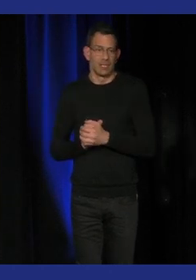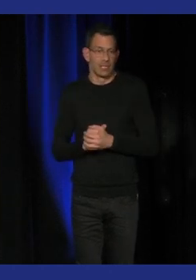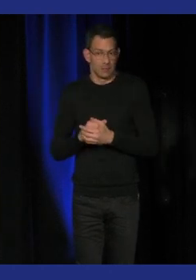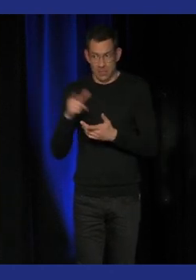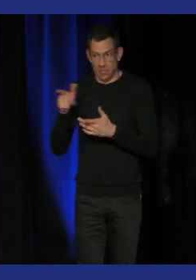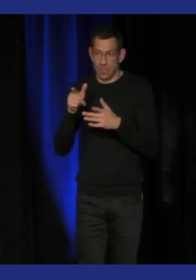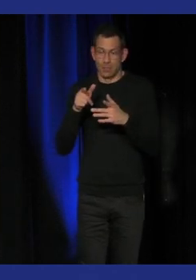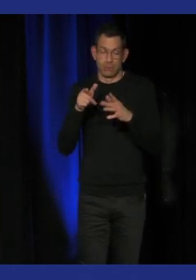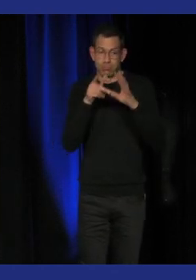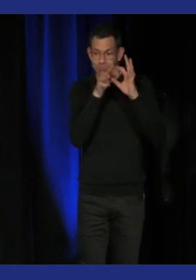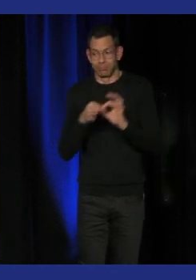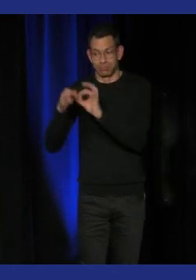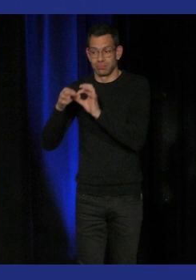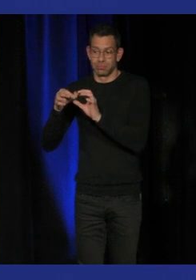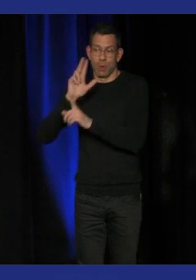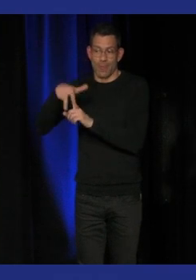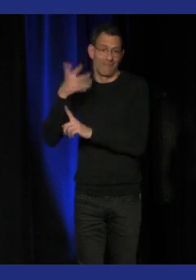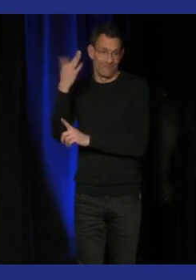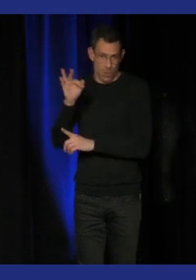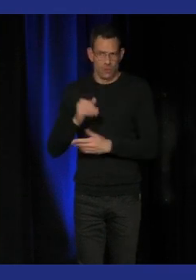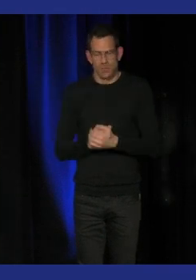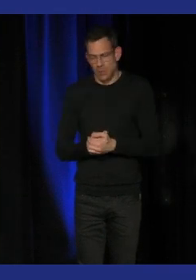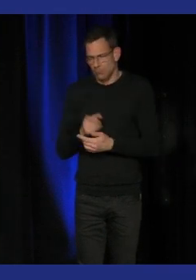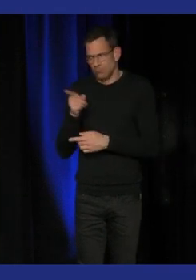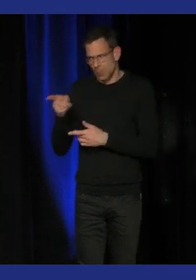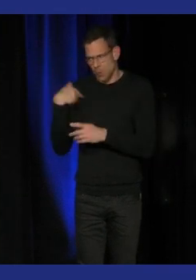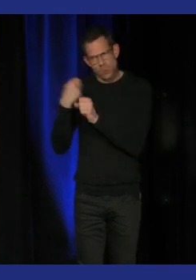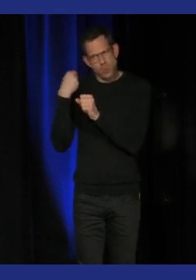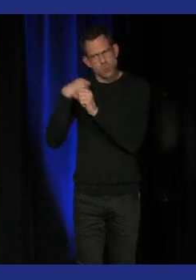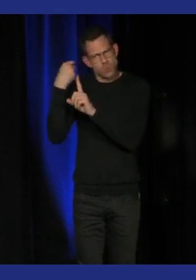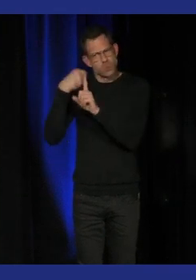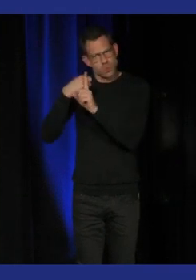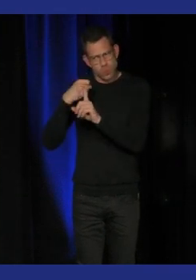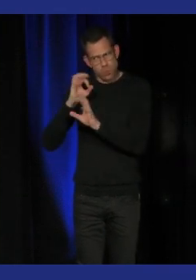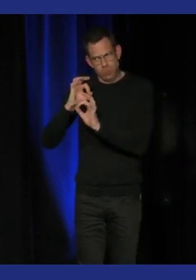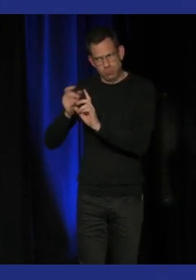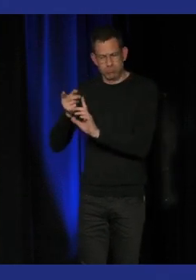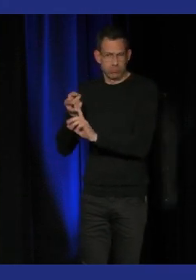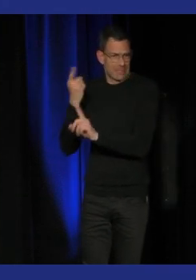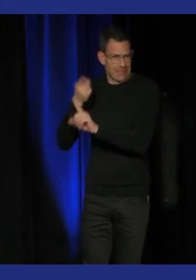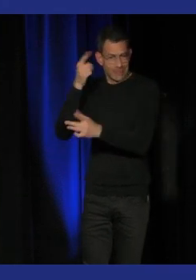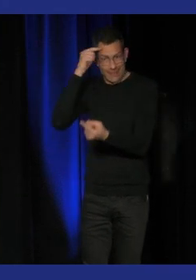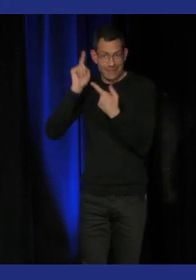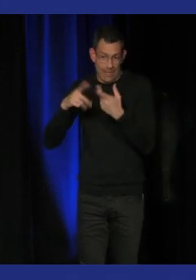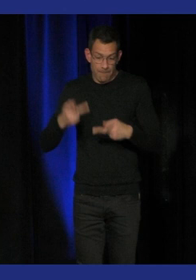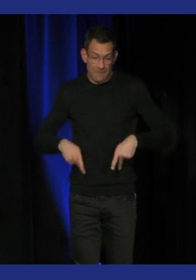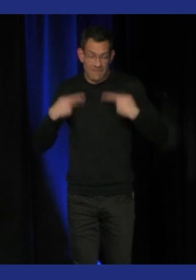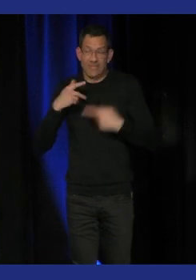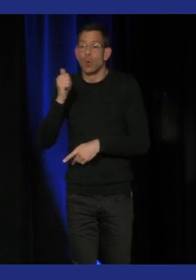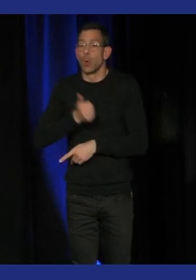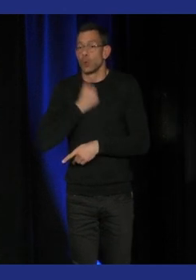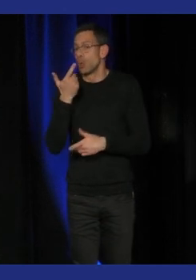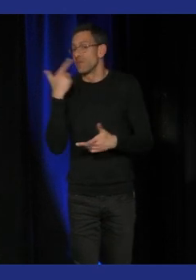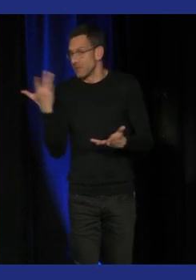mouvement. Qui fait beaucoup de travail là-dessus, qui est spécialisé justement sur la question de la vie autonome